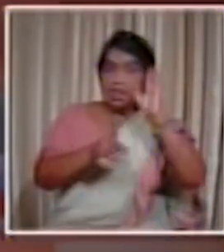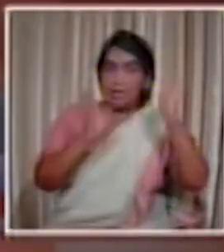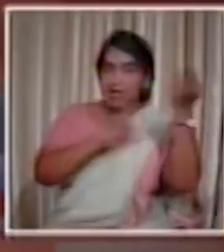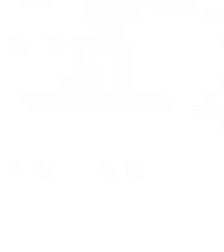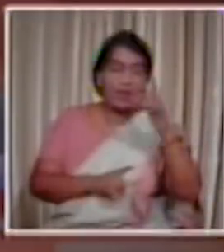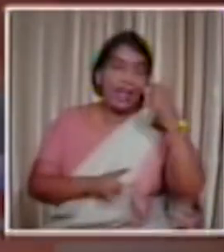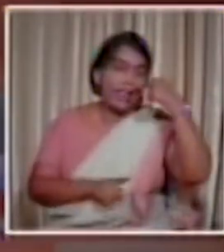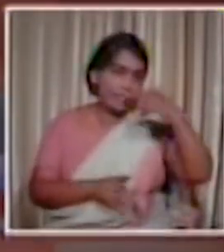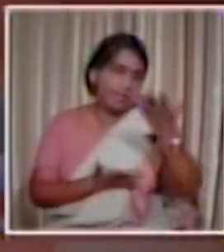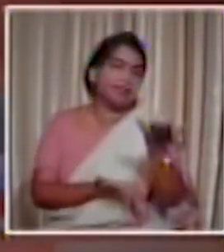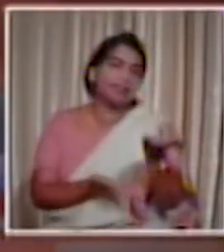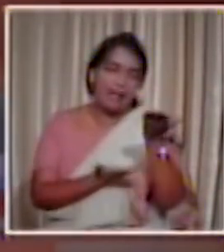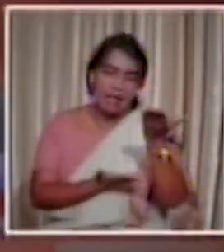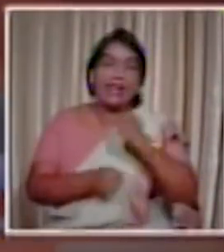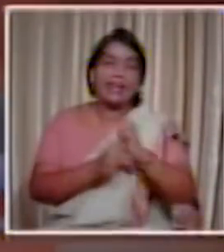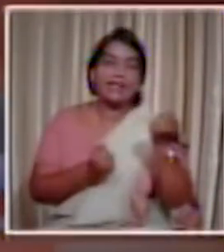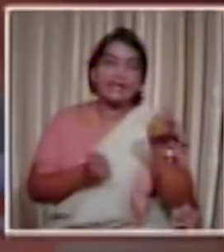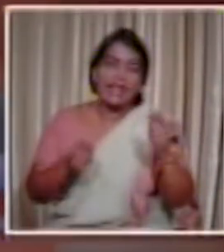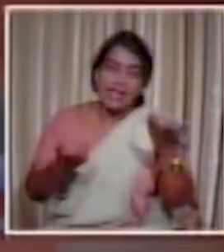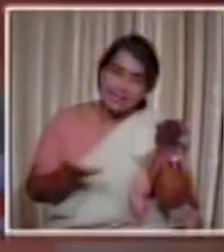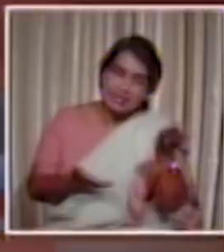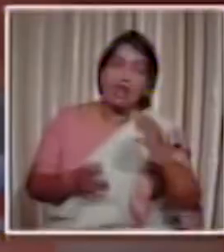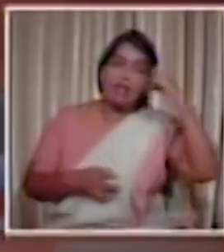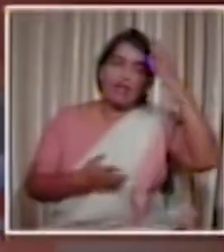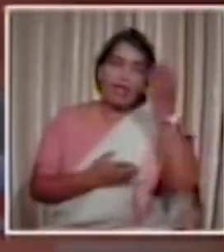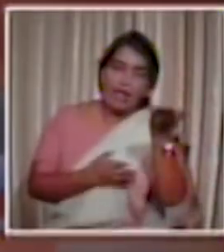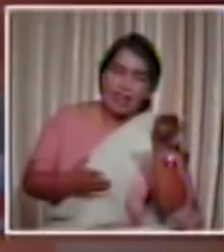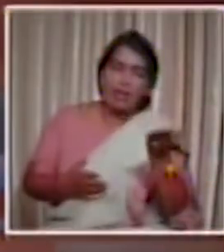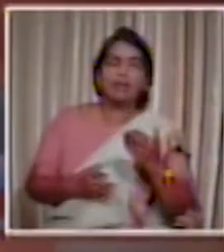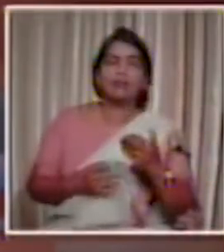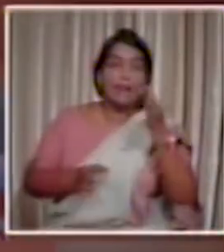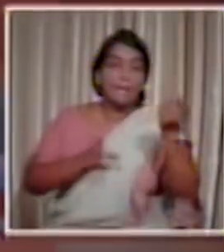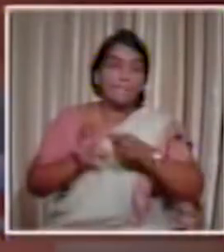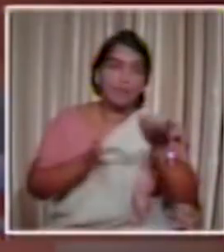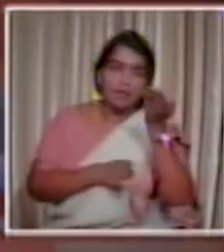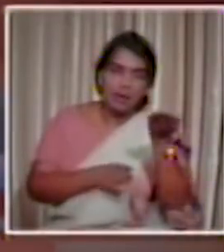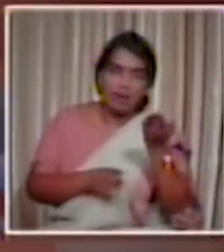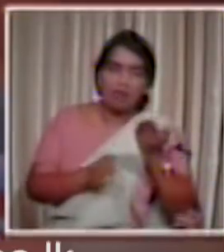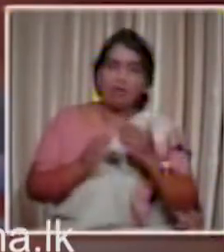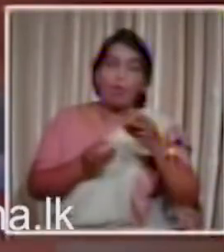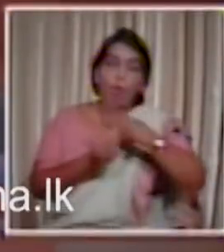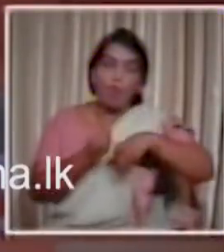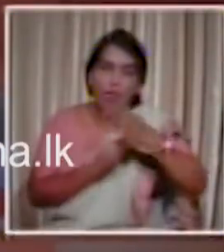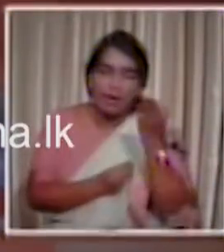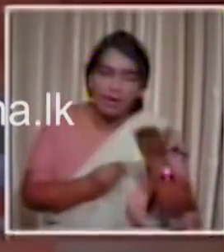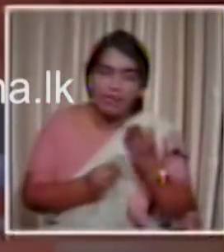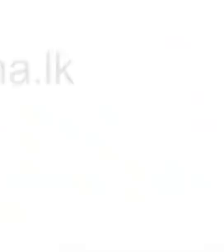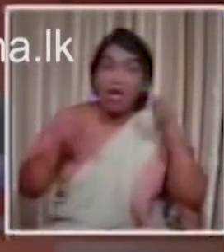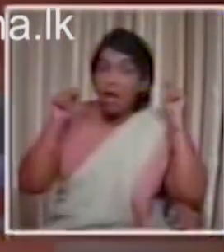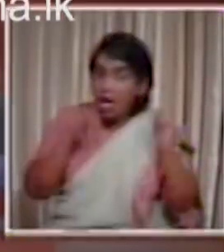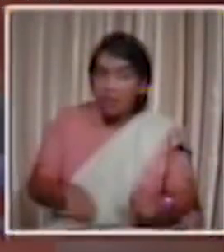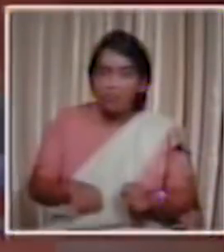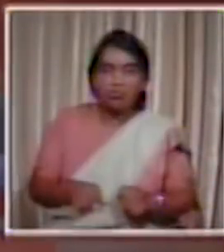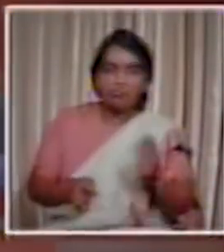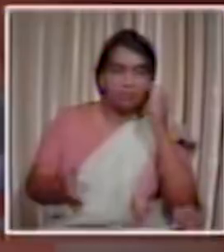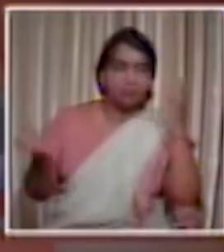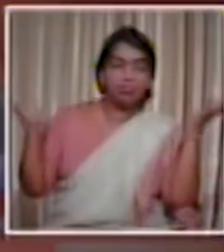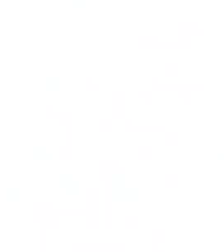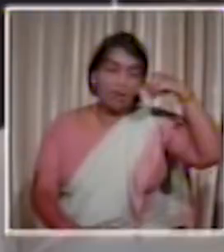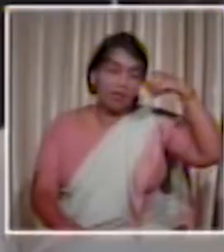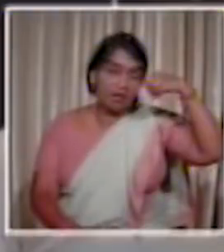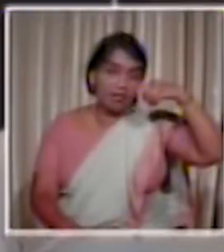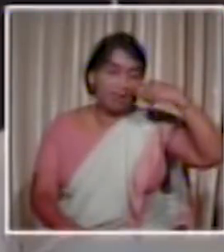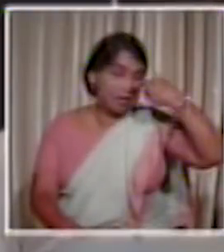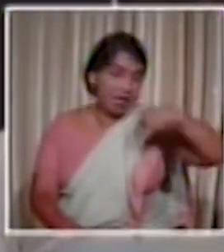බැස්සේ තෙල් ඉල්ලගෙන ඉස්සල බැස්සේ ගෑස් ඉල්ලගෙන ඊළඟ බැස්සේ විදුලිය ඉල්ලගෙන ඊළඟ බැස්සේ කිරිපිටි ඉල්ලගෙන ඊළඟ බැස්සේ පොහොර ඉල්ලගෙන හැබැයි අද වහින්නේ මොකද්ද අද වහින්නේ ආණ්ඩුව යන්න